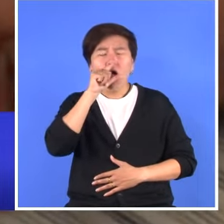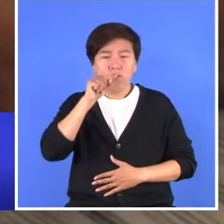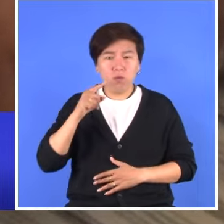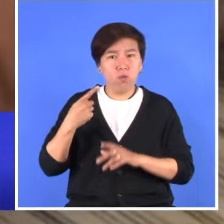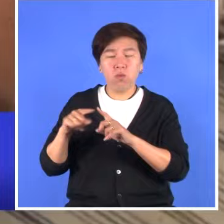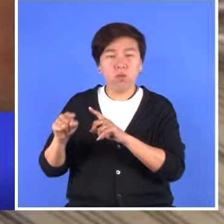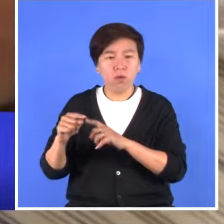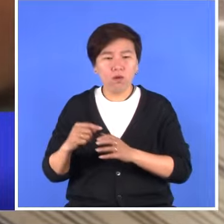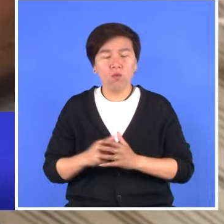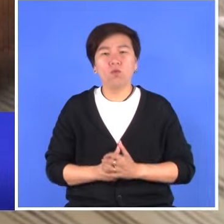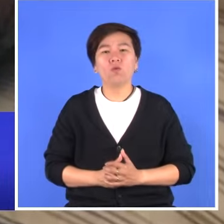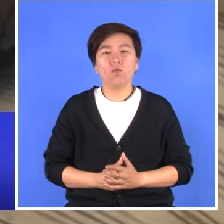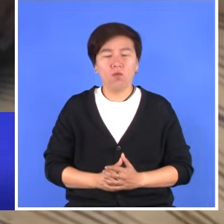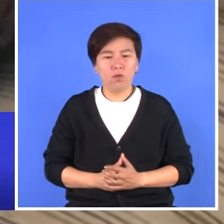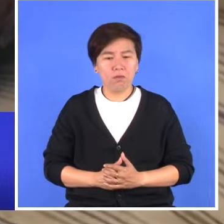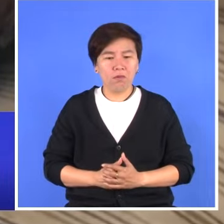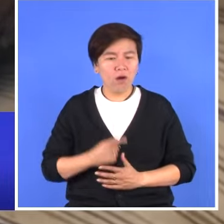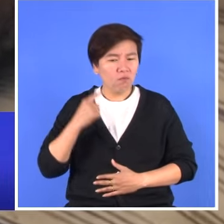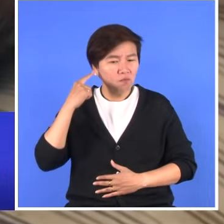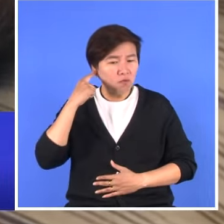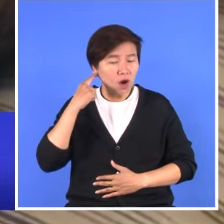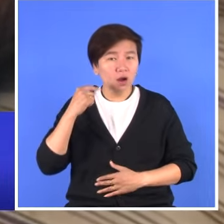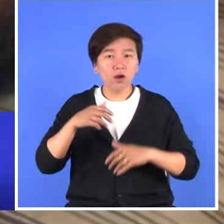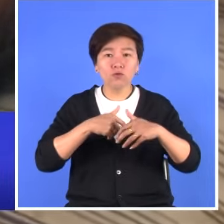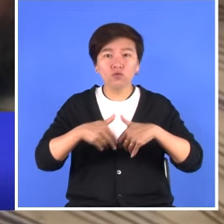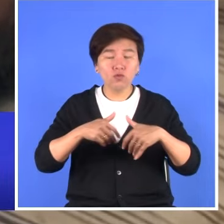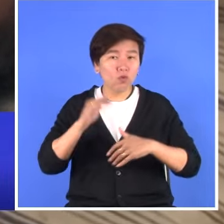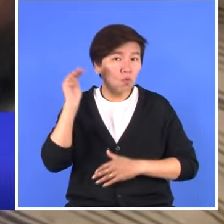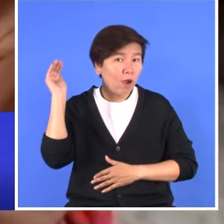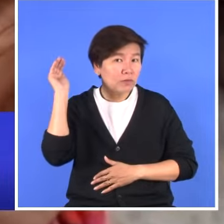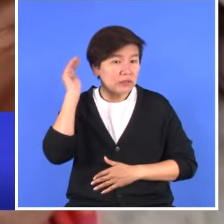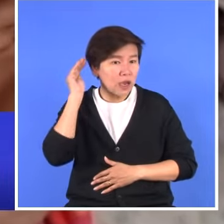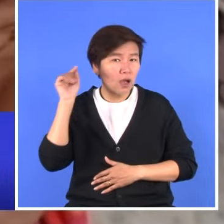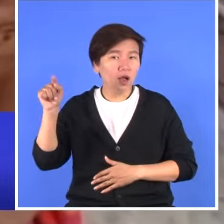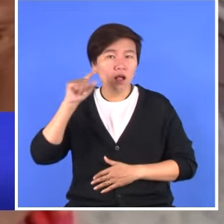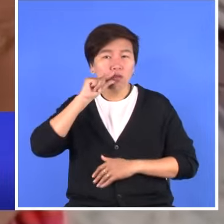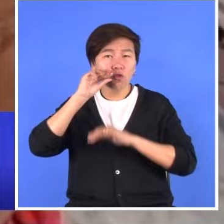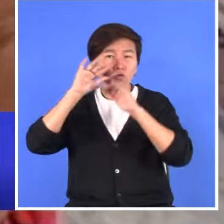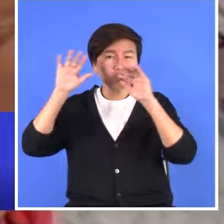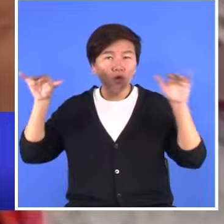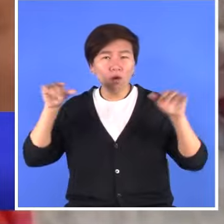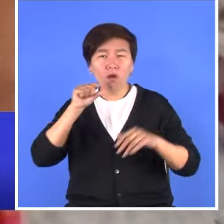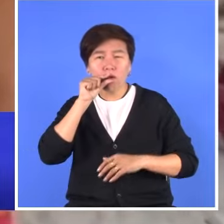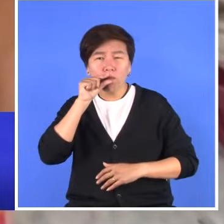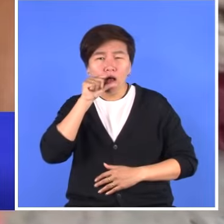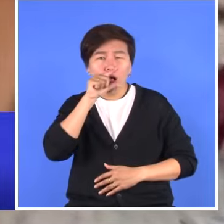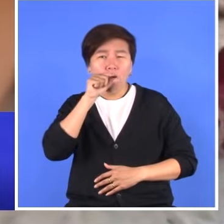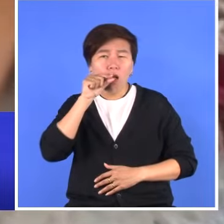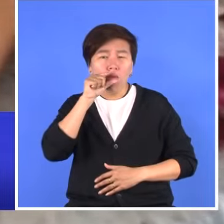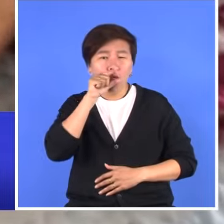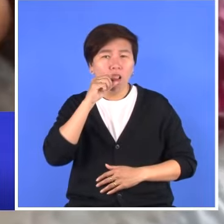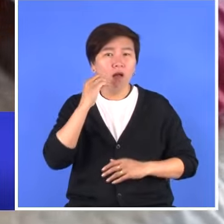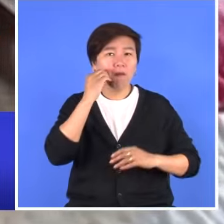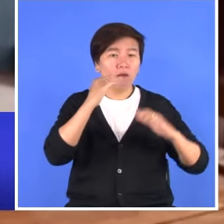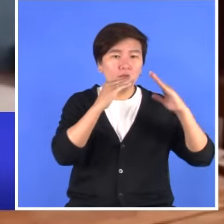แสกเป็นแบบไหนนะคะทีนี้ความเชื่อของคนโบราณเขาบอกว่าบ้านไหนมีเสียงนกแสกบินมาส่งเสียงร้องบ้านหลังนั้นจะมีคนตาย